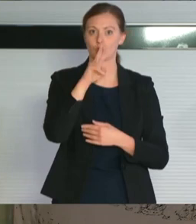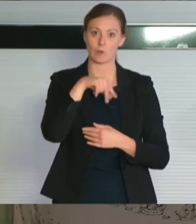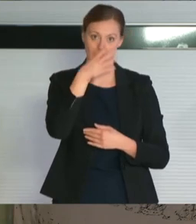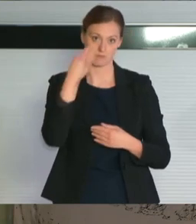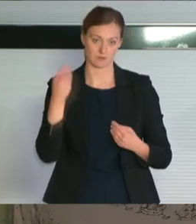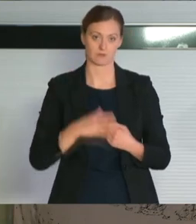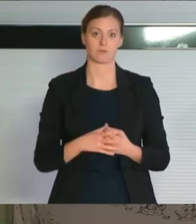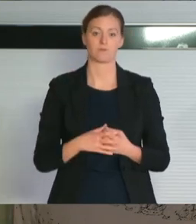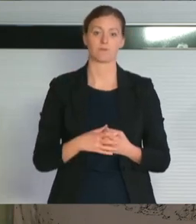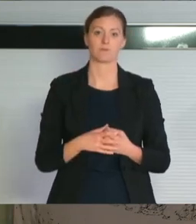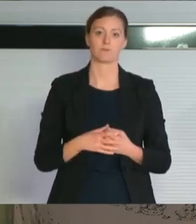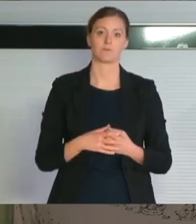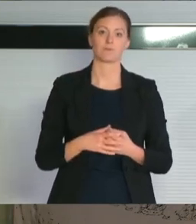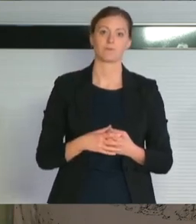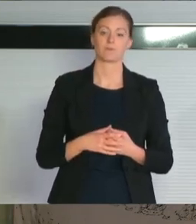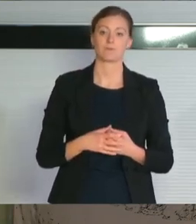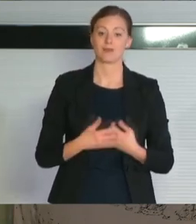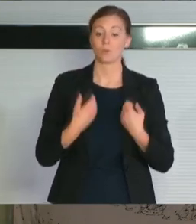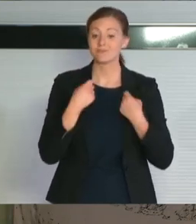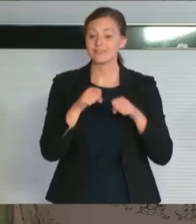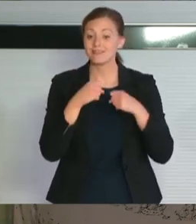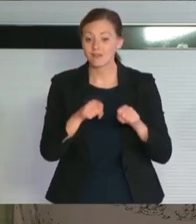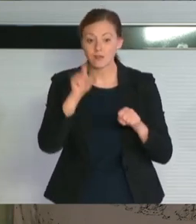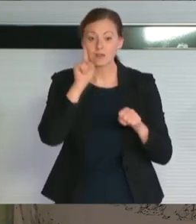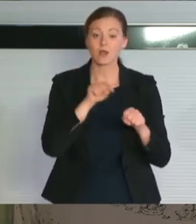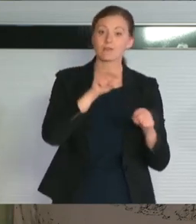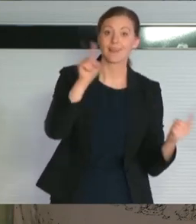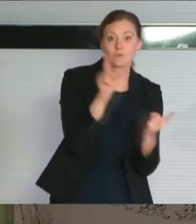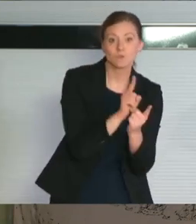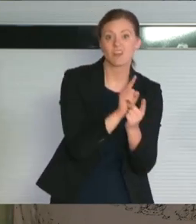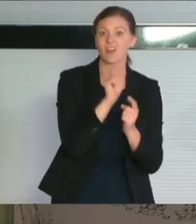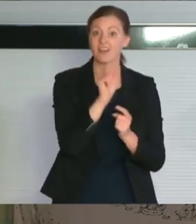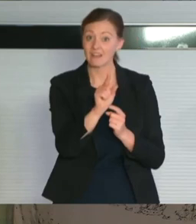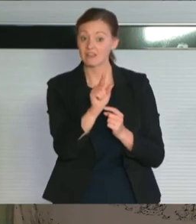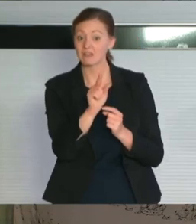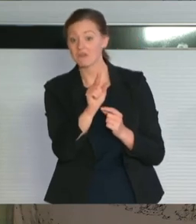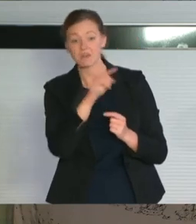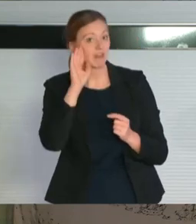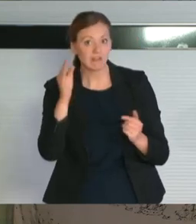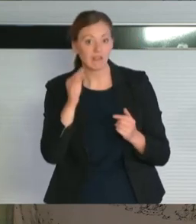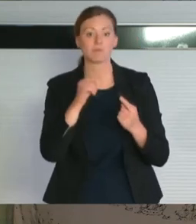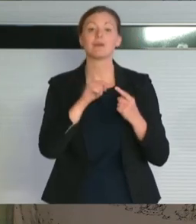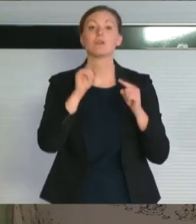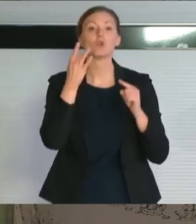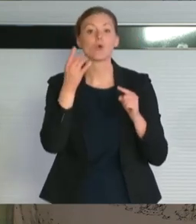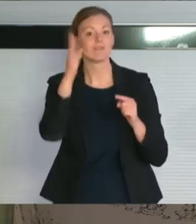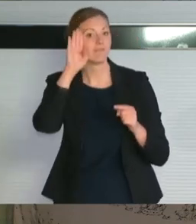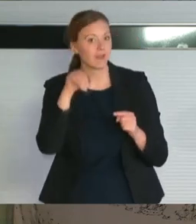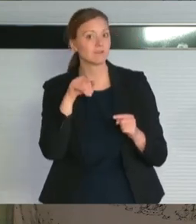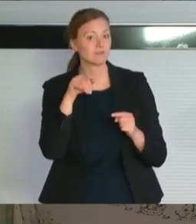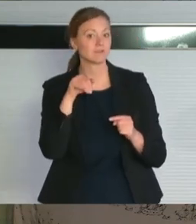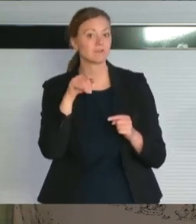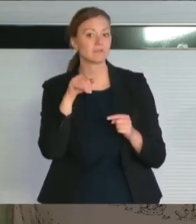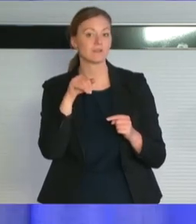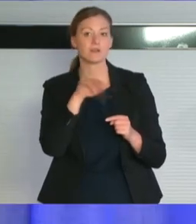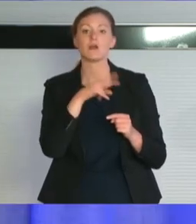om tiltakene kan mykes litt opp, først da gjør vi det. Altså om de